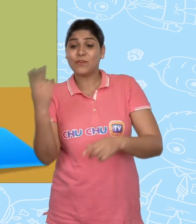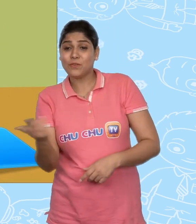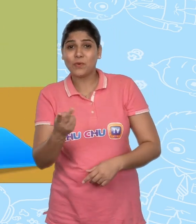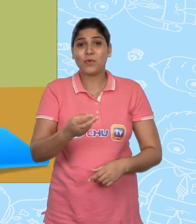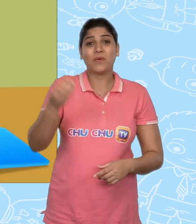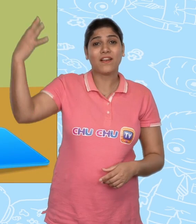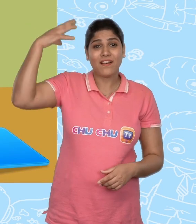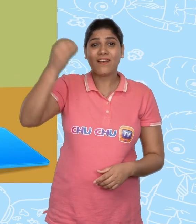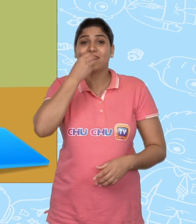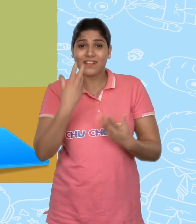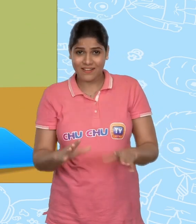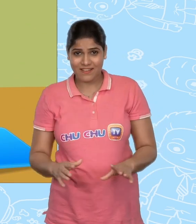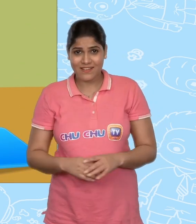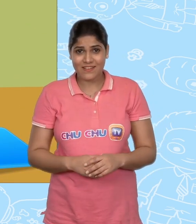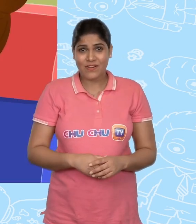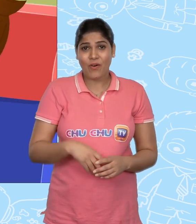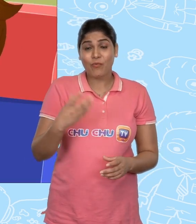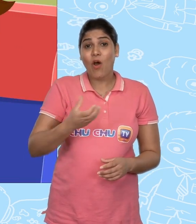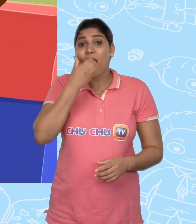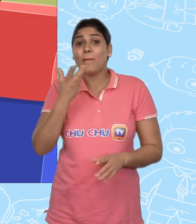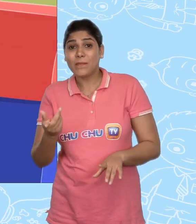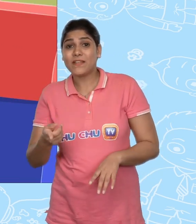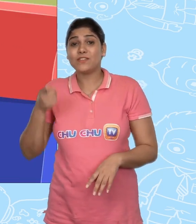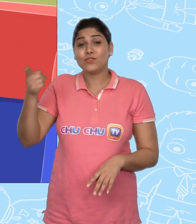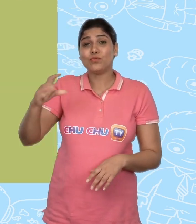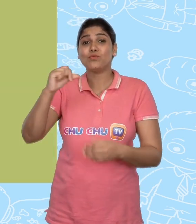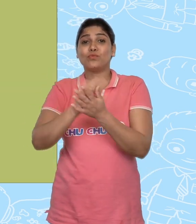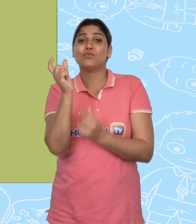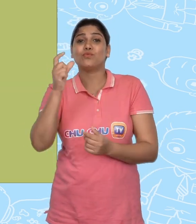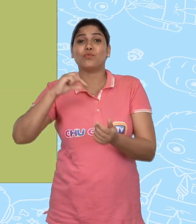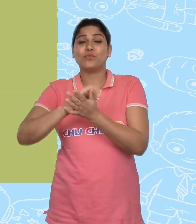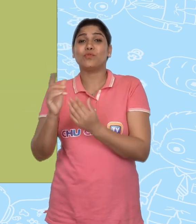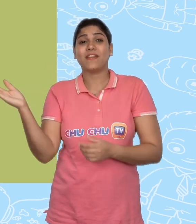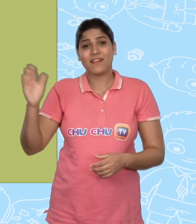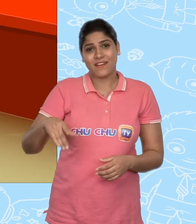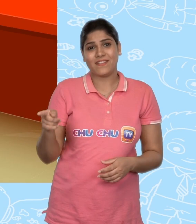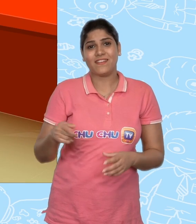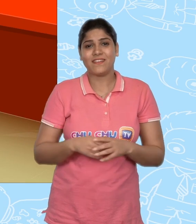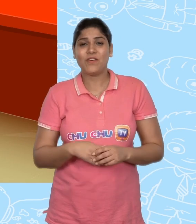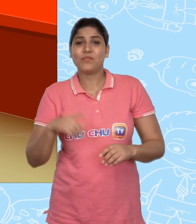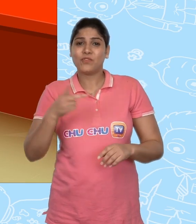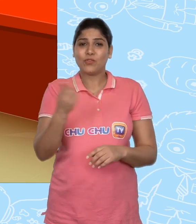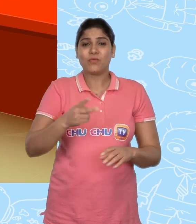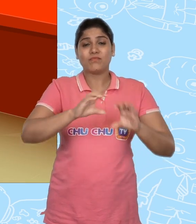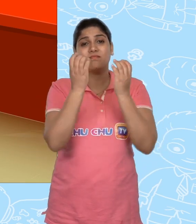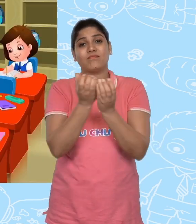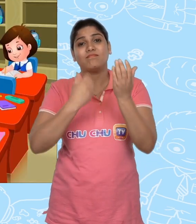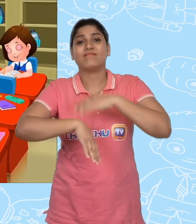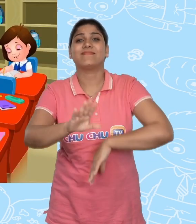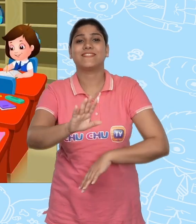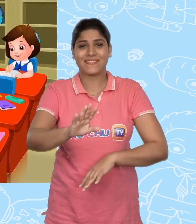फिर उन दोनों ने लंच खाया और वो सेब भी जो चूचू लेकर आई थी। फिर दोनों क्लास में चली